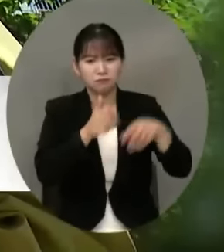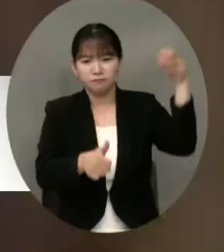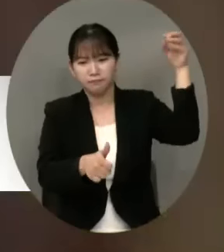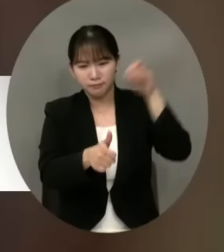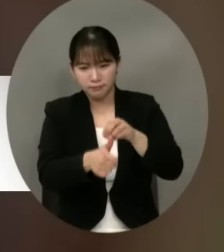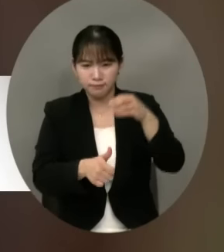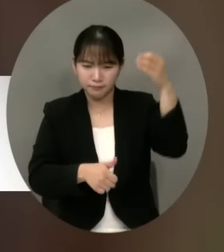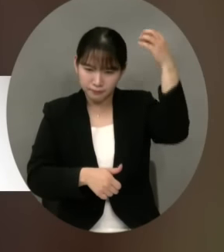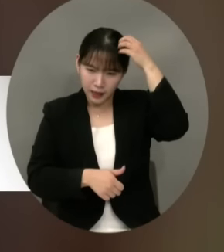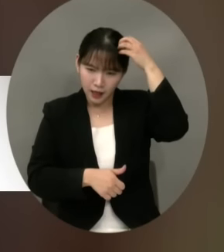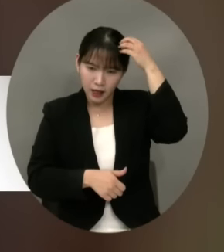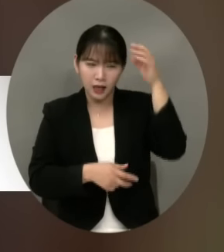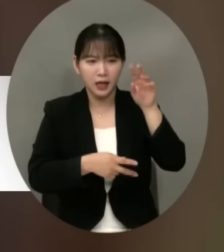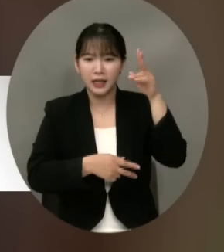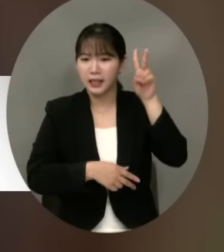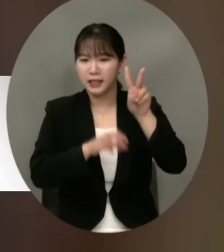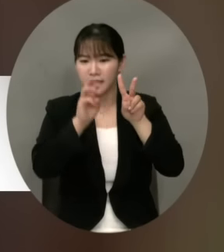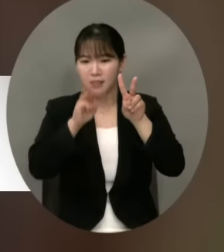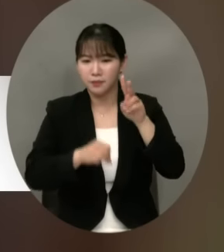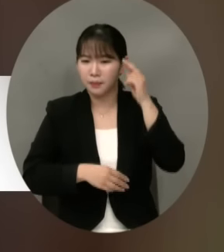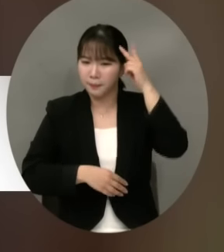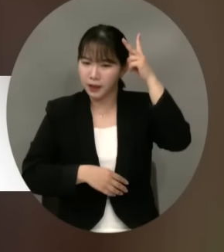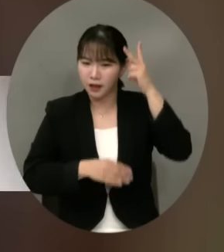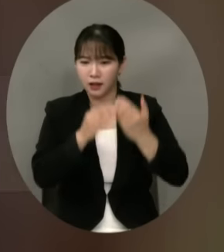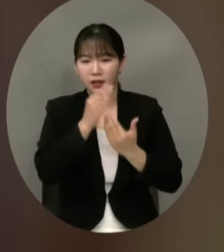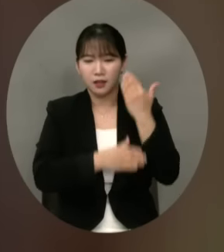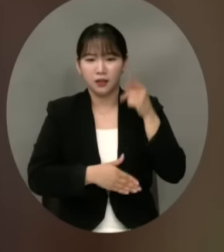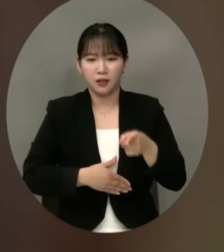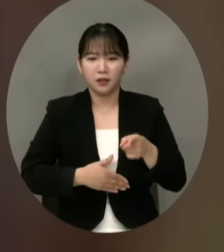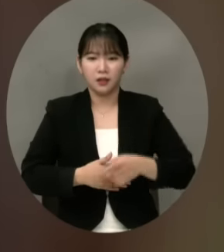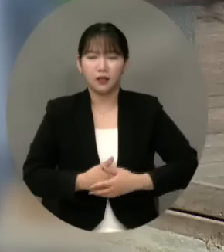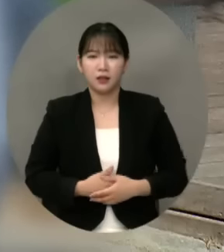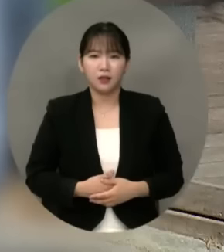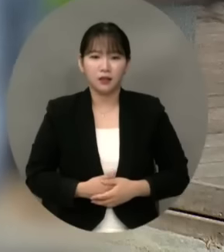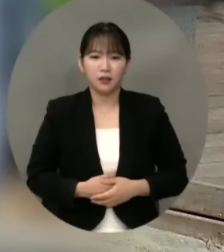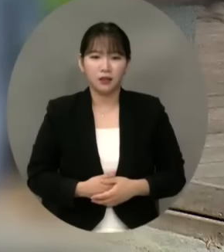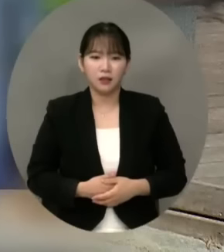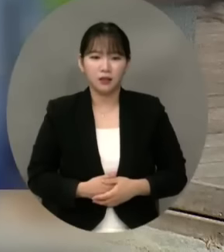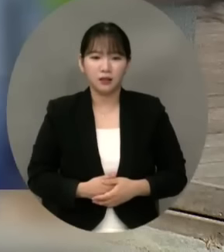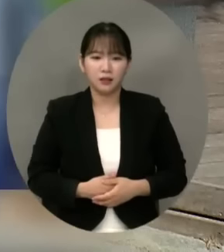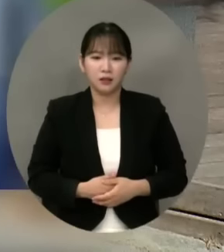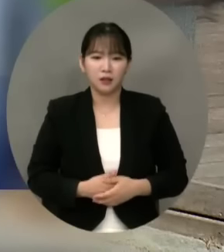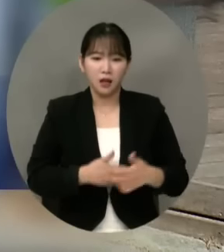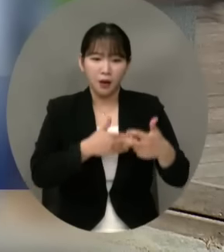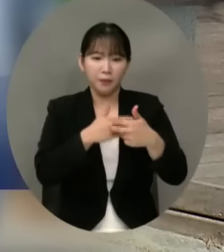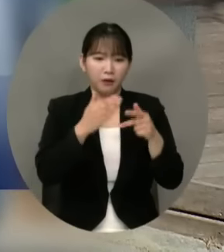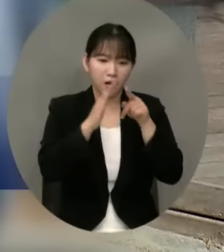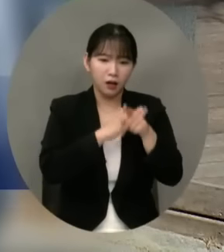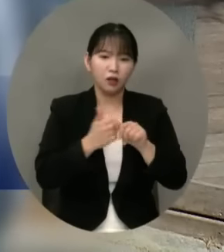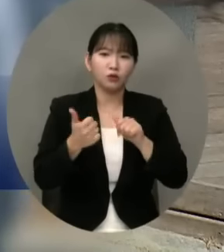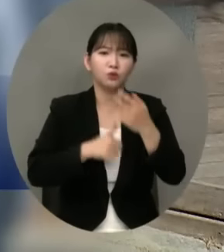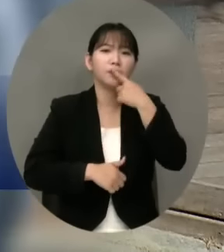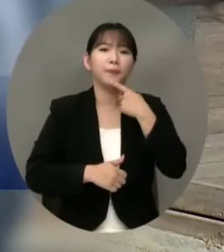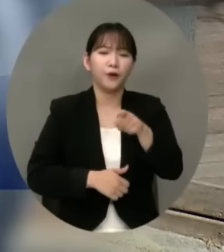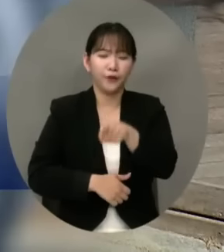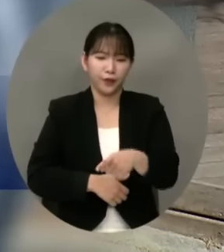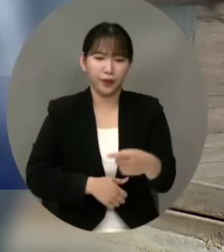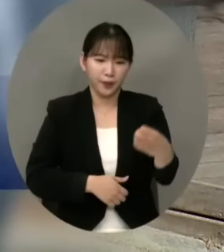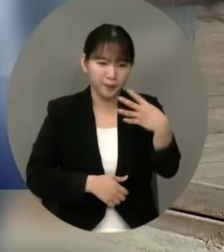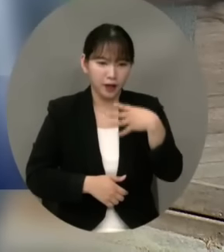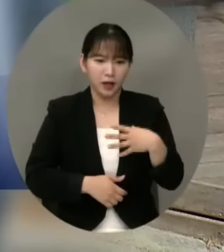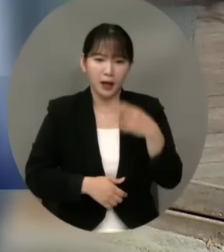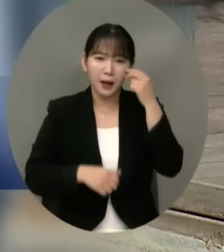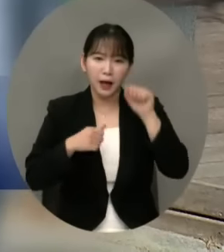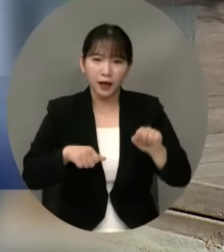투척물에 맞아 두피가 2cm가량 찢어지는 부상을 입었습니다. 병원 갔더니만 죽을 수도 있는 상황이었다고, 만약에